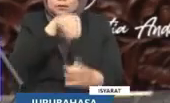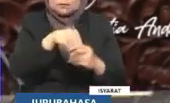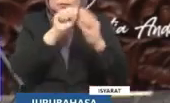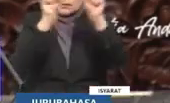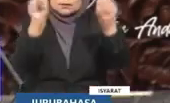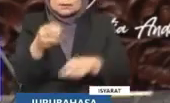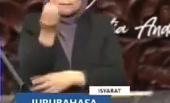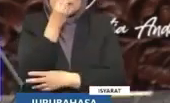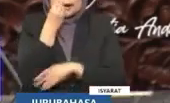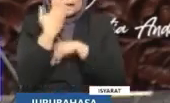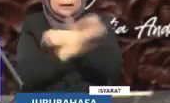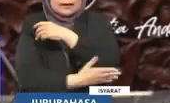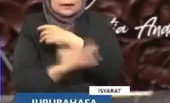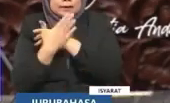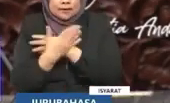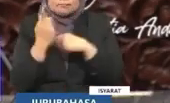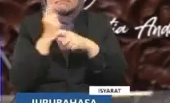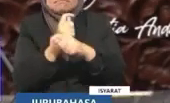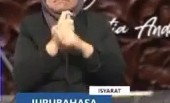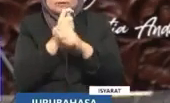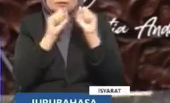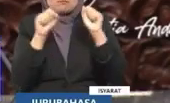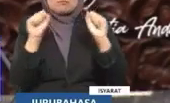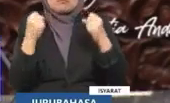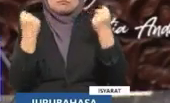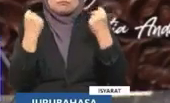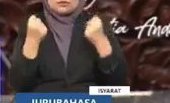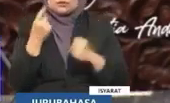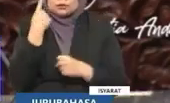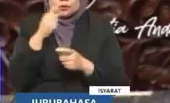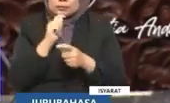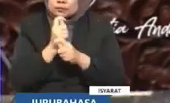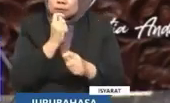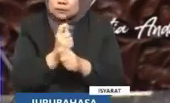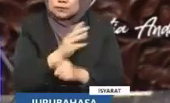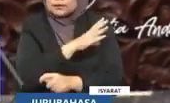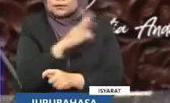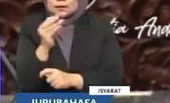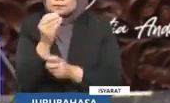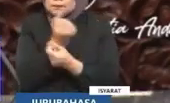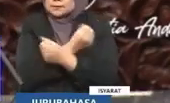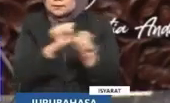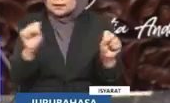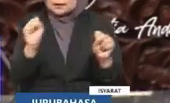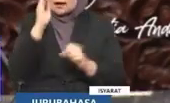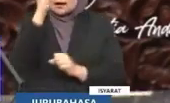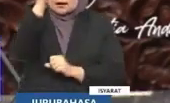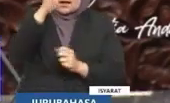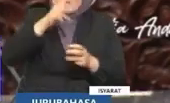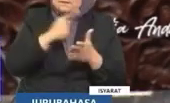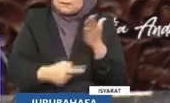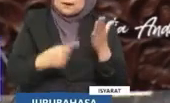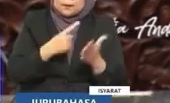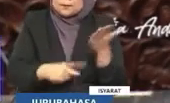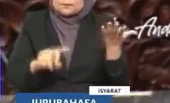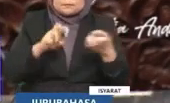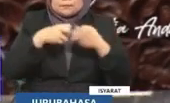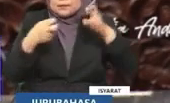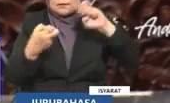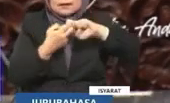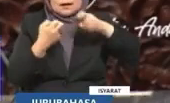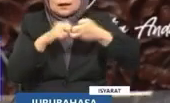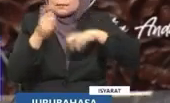sistem makanan negara lebih berdaya tahan dan mampan terutama harga itu sediaan menangani apa jual